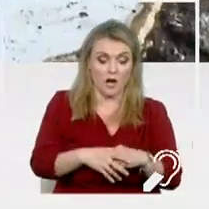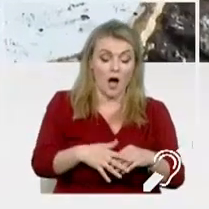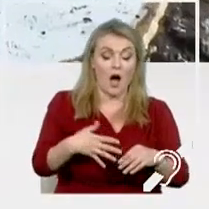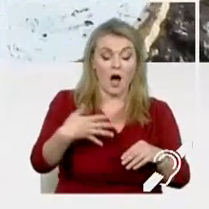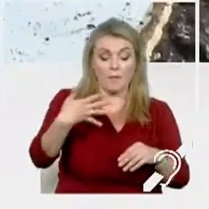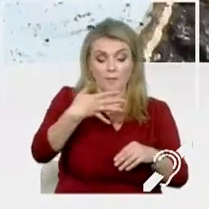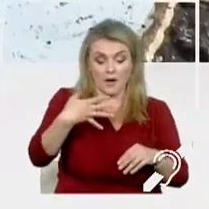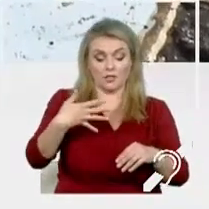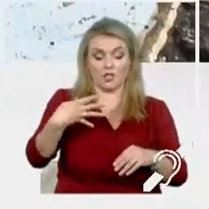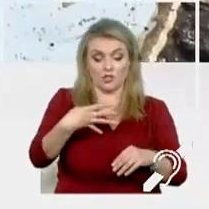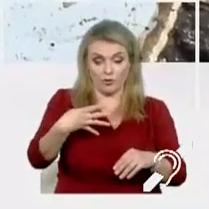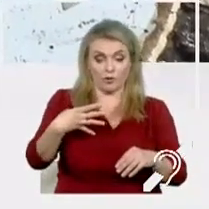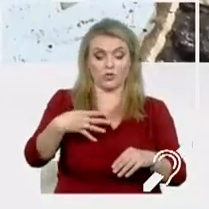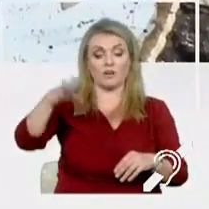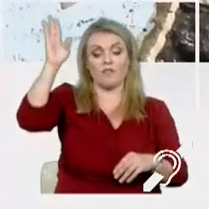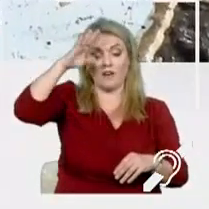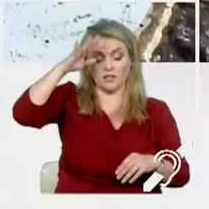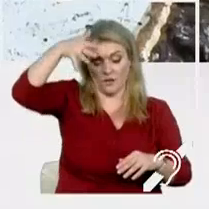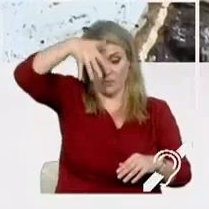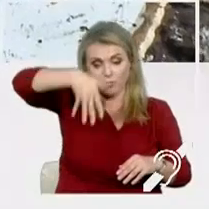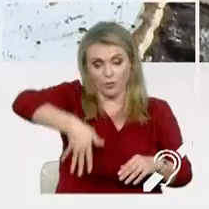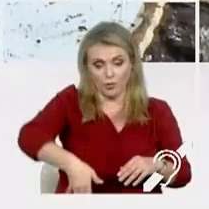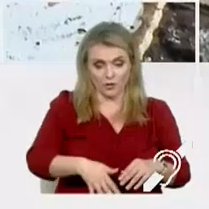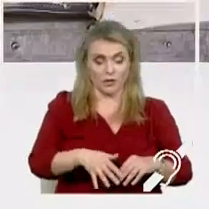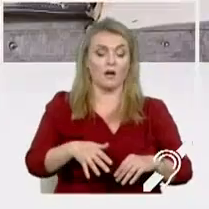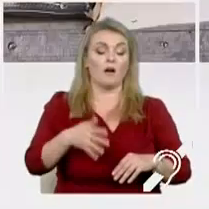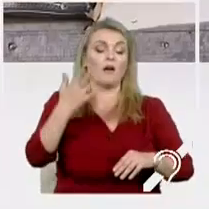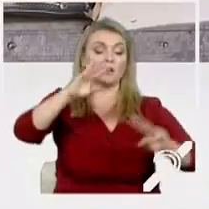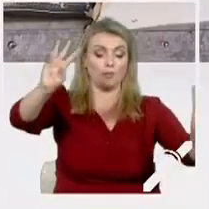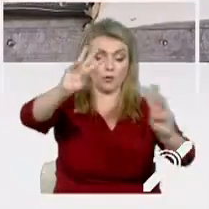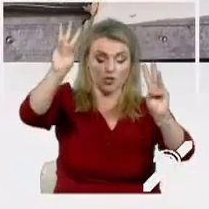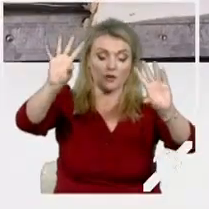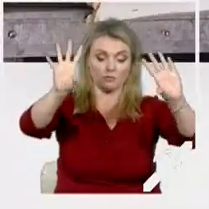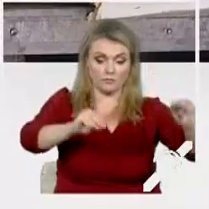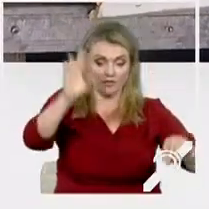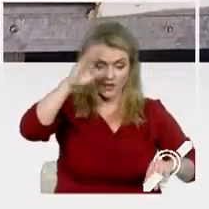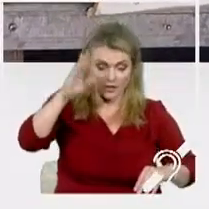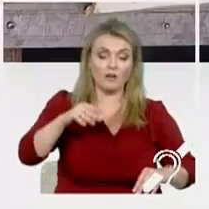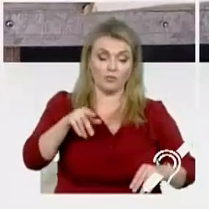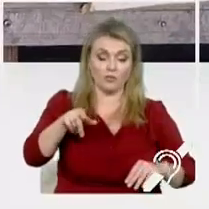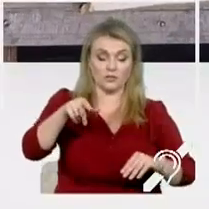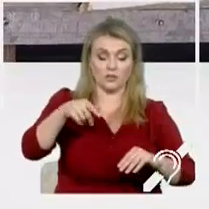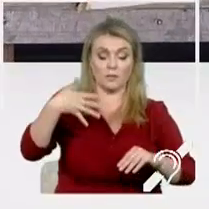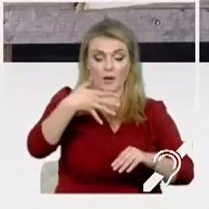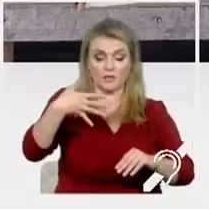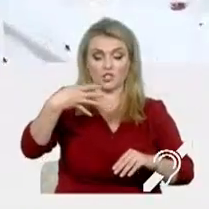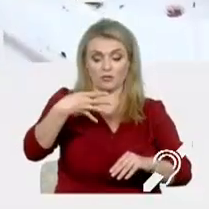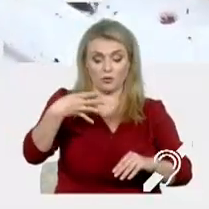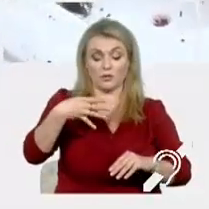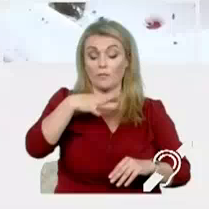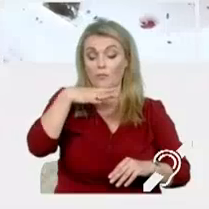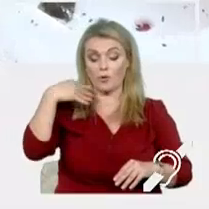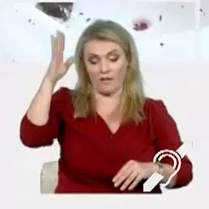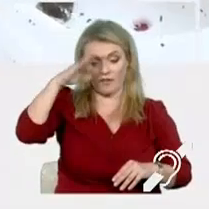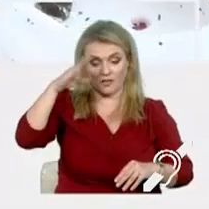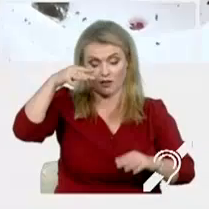fost inundate. Tavanul acestui apartament de la etajul 6 riscă să se prăbușească. Proprietara spune că pagubele sunt